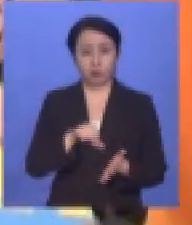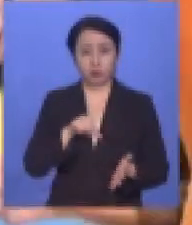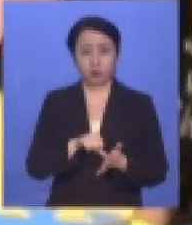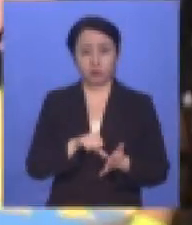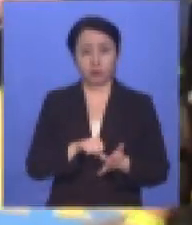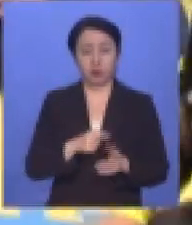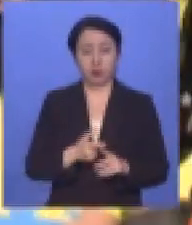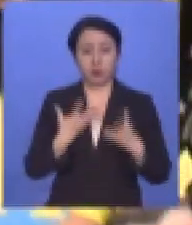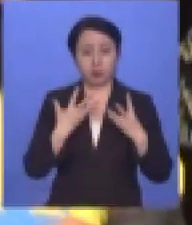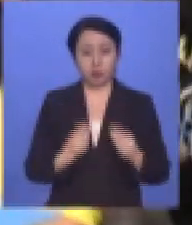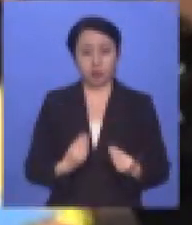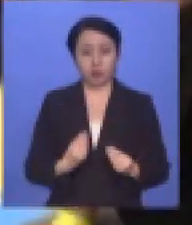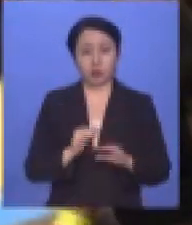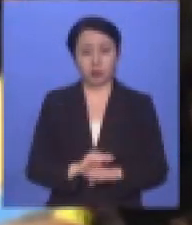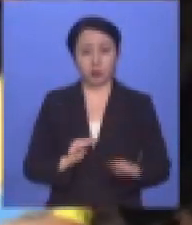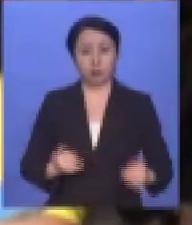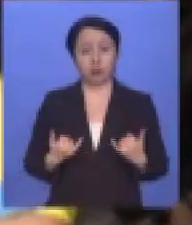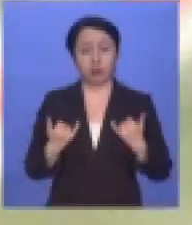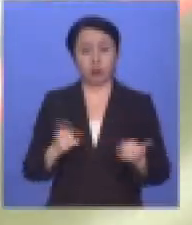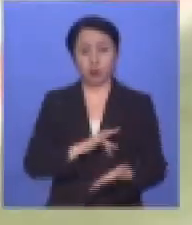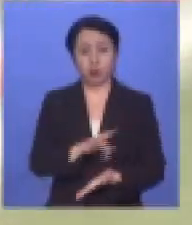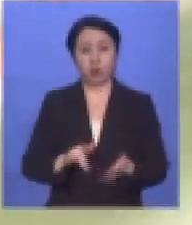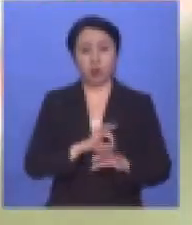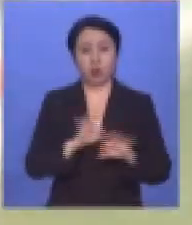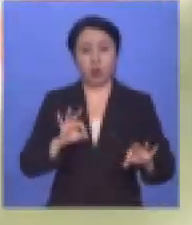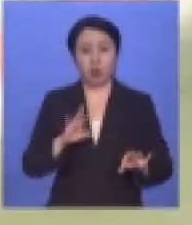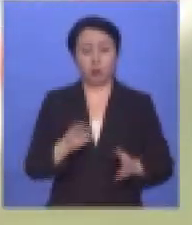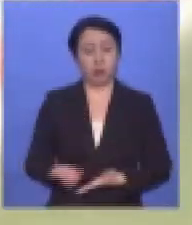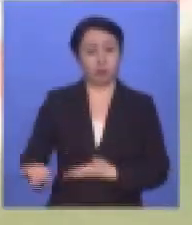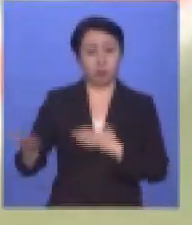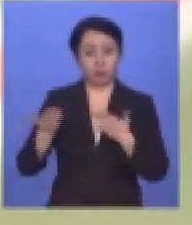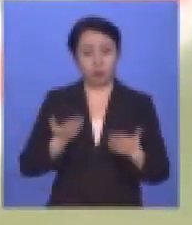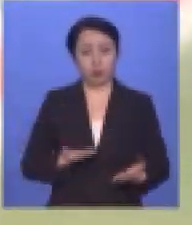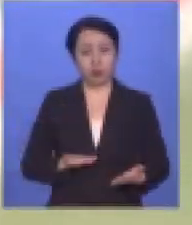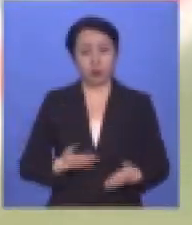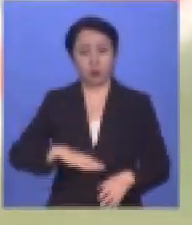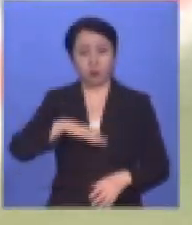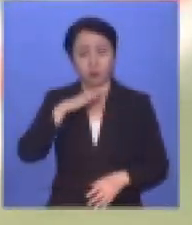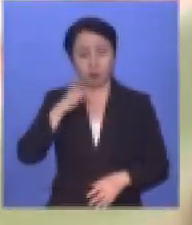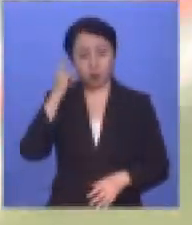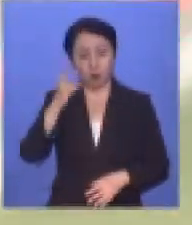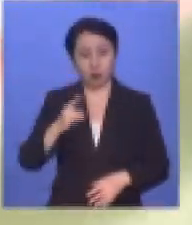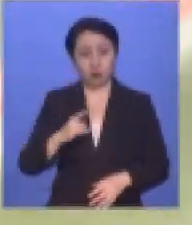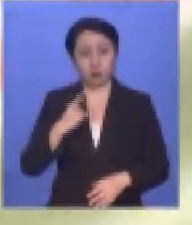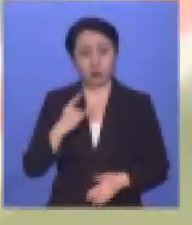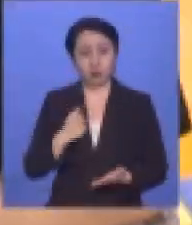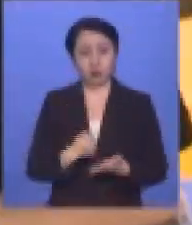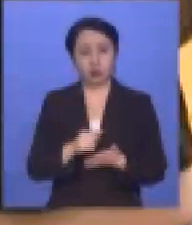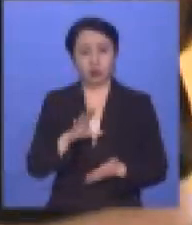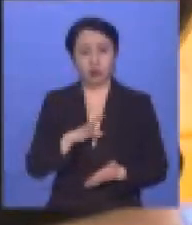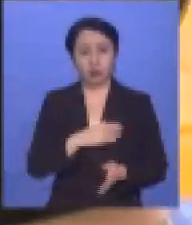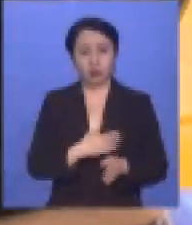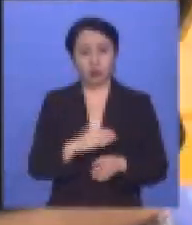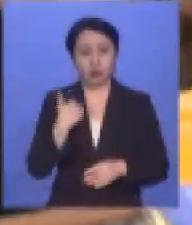сынады. Бұл күні күн сәулелі балалар үшін қаланың үздік аниматорлары шақырылып, бүлдіршіндер назарына қызықты қойылымдар ұсынылды. Одан